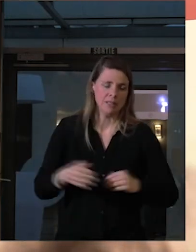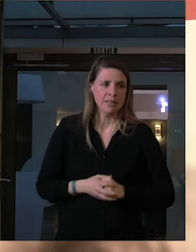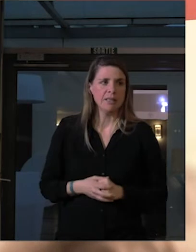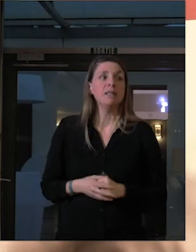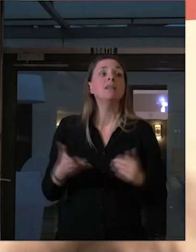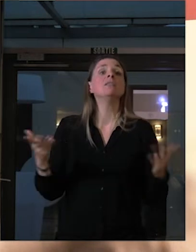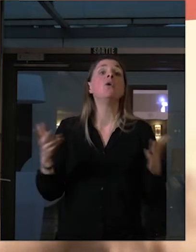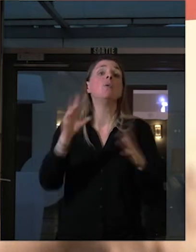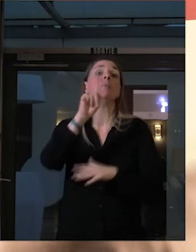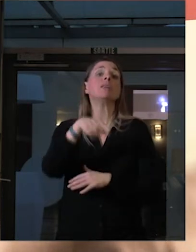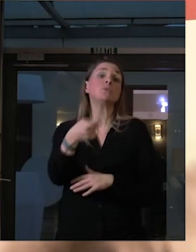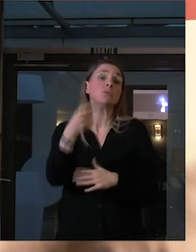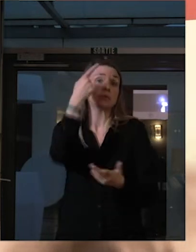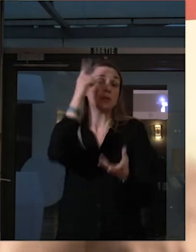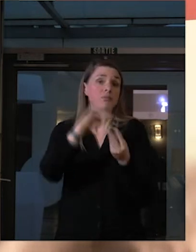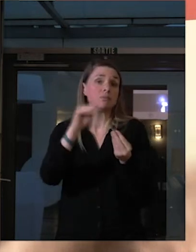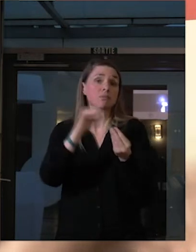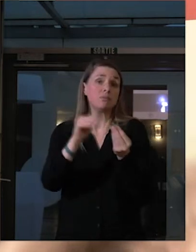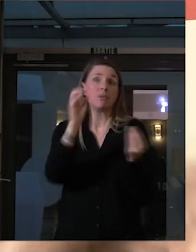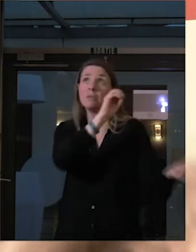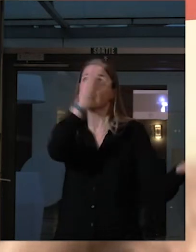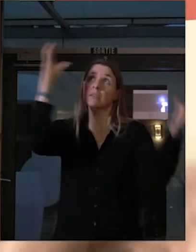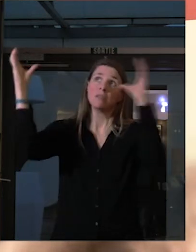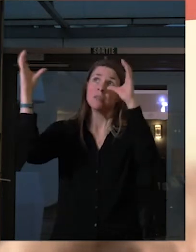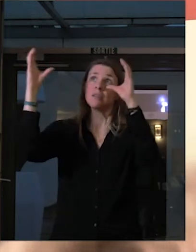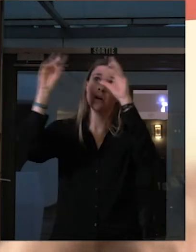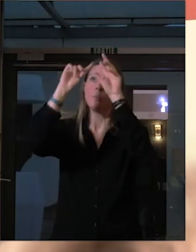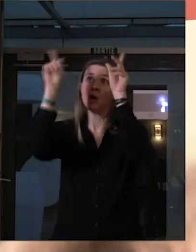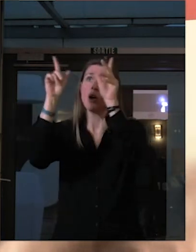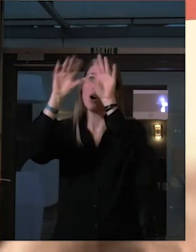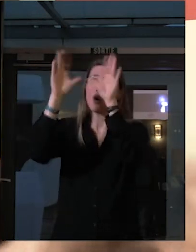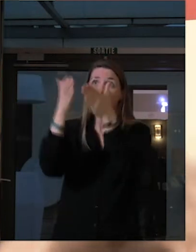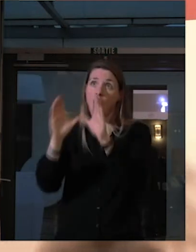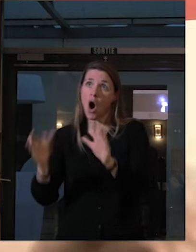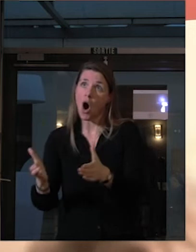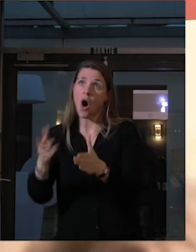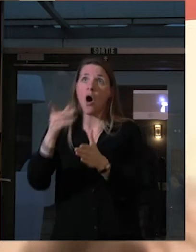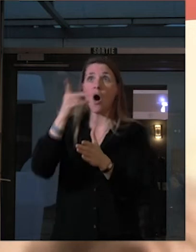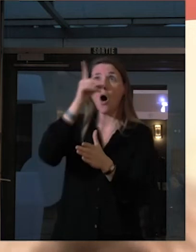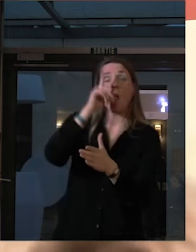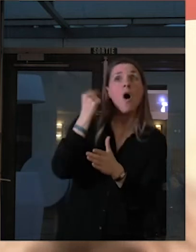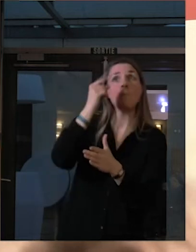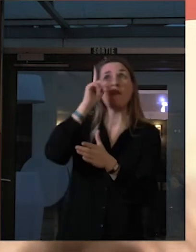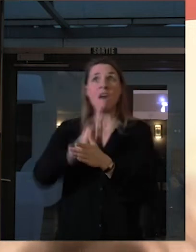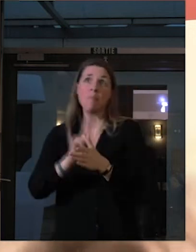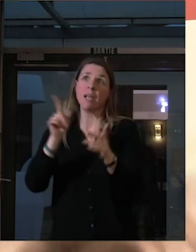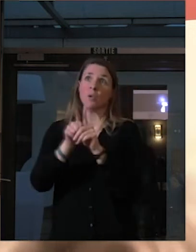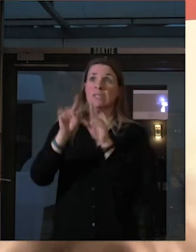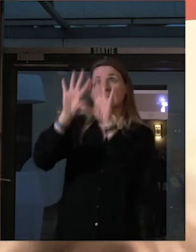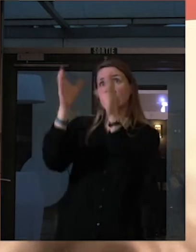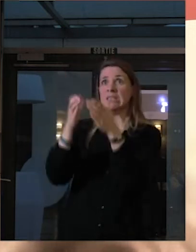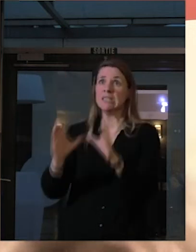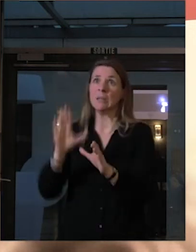interroge évidemment sur la perception du corps des sportives, sur la sexualisation du corps des femmes et des sportives